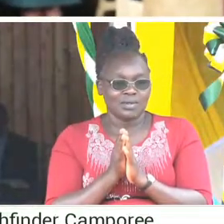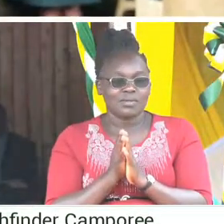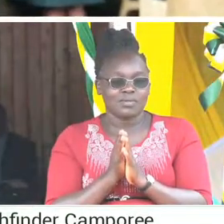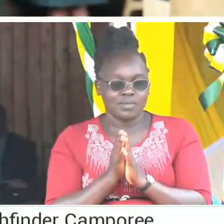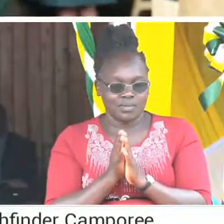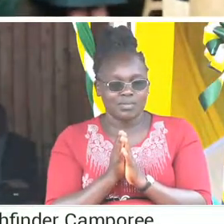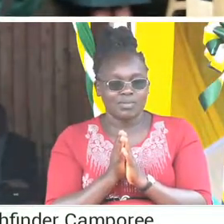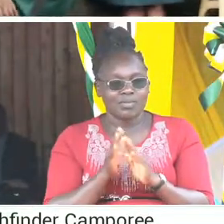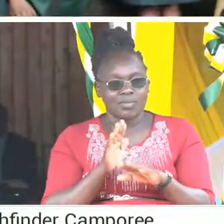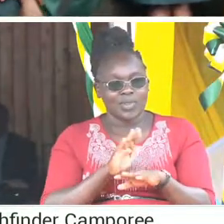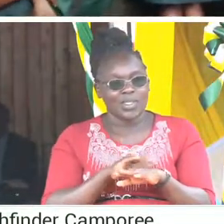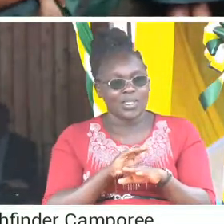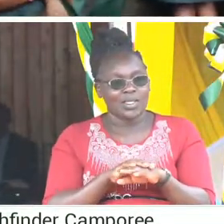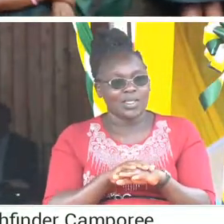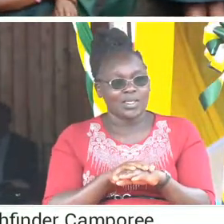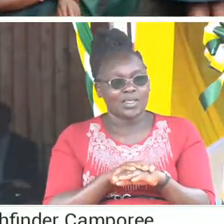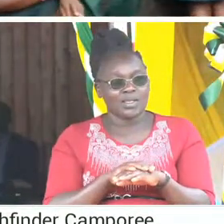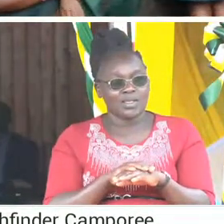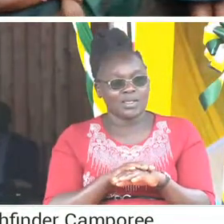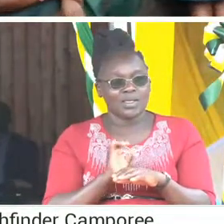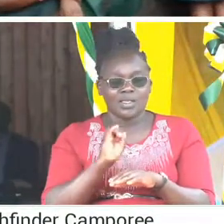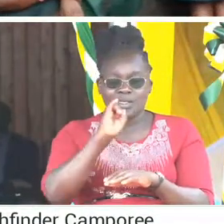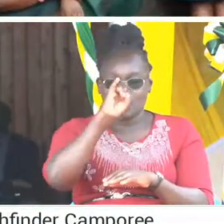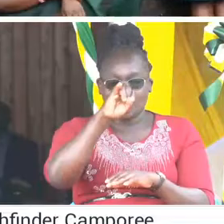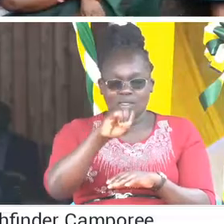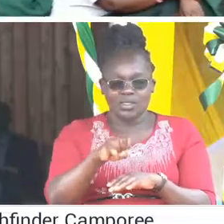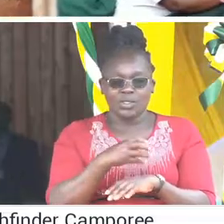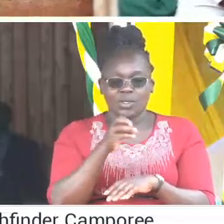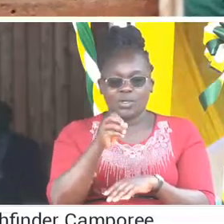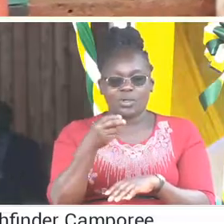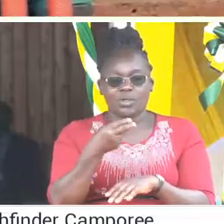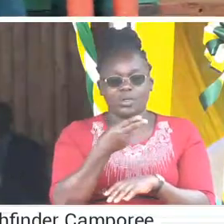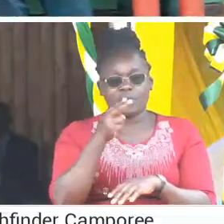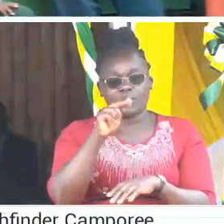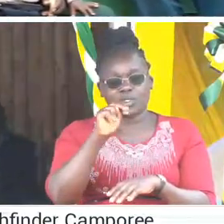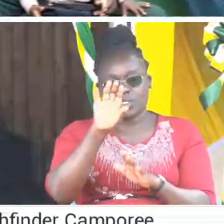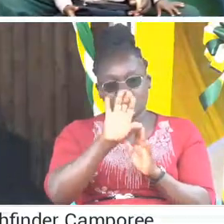Nimeongeza kwa 100. Sema John 14:15.